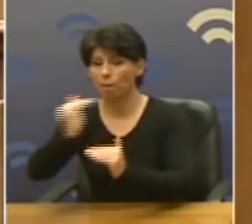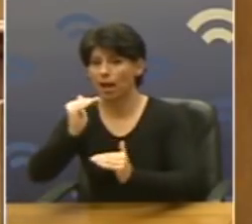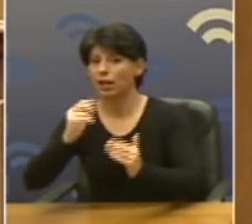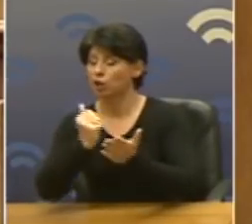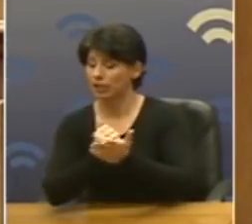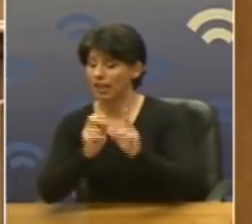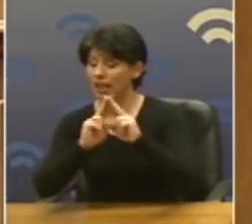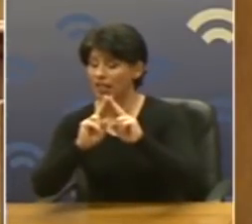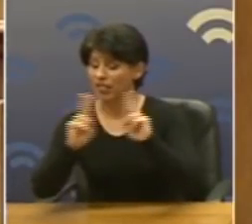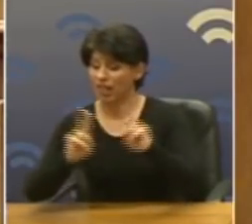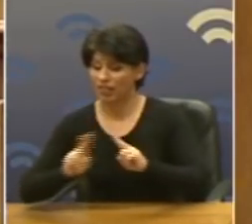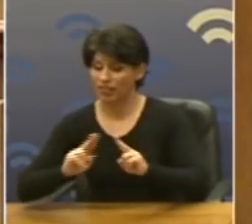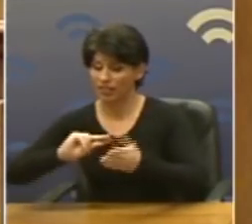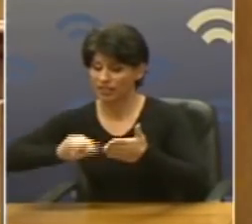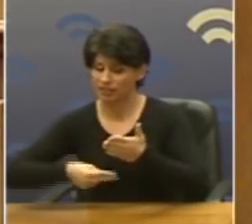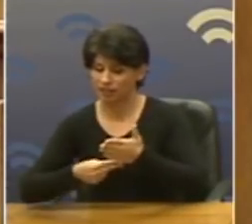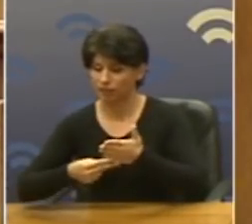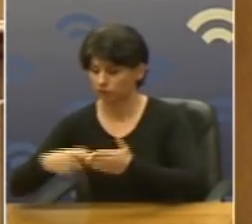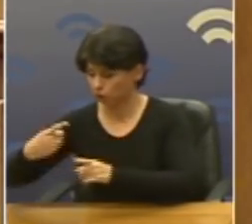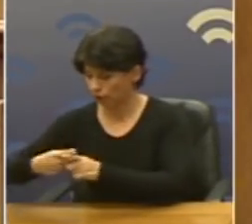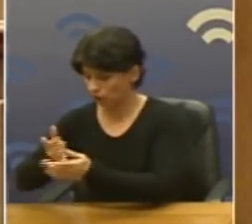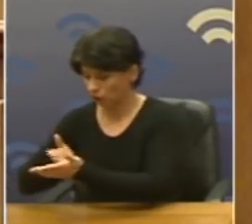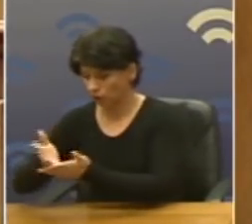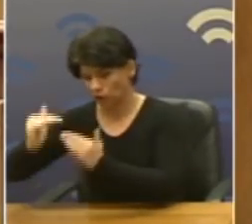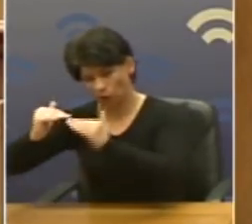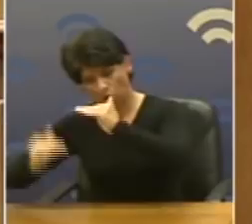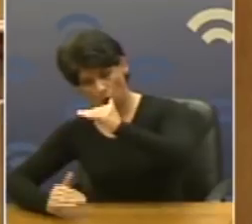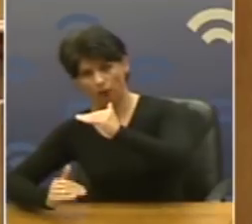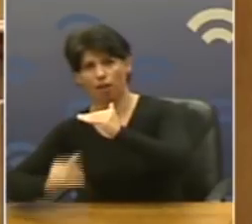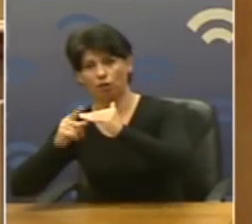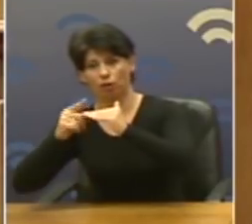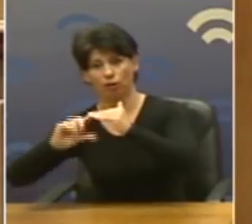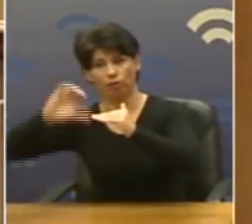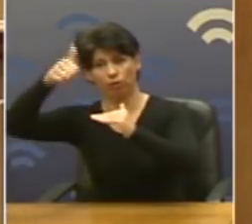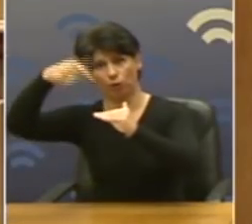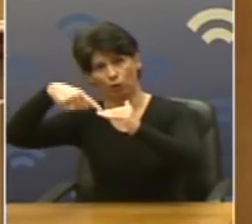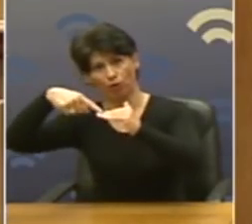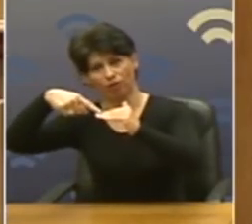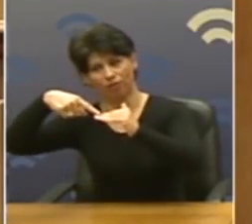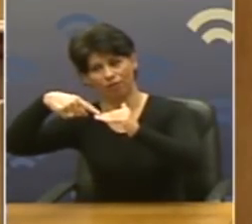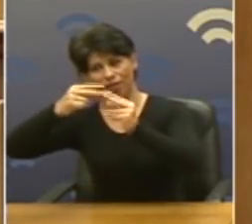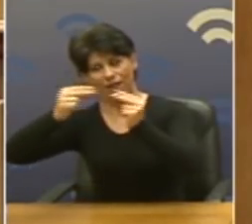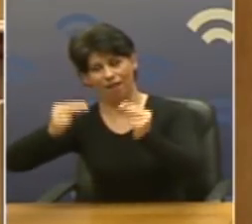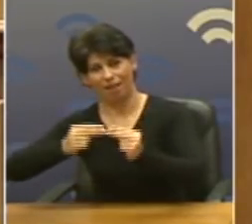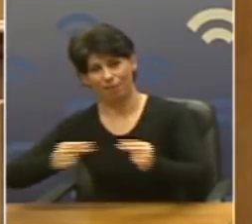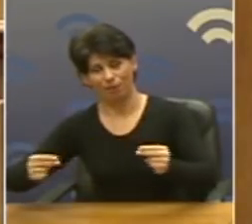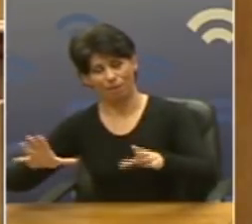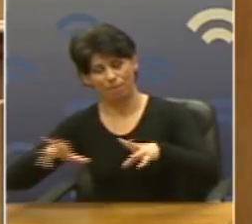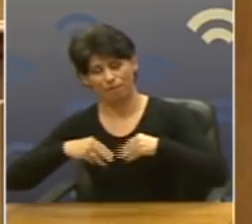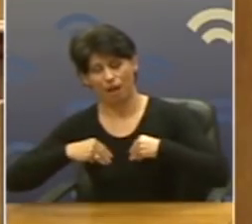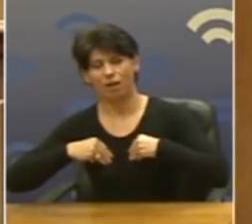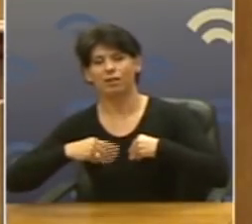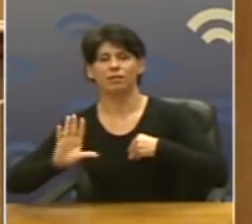συμβάσεων έναντι του εσωτερικού ελληνικού δικαίου. Φαίνεται ότι είναι κοινής αποδοχής τα όσα